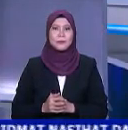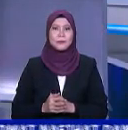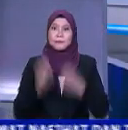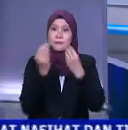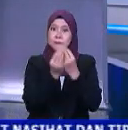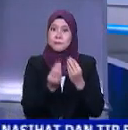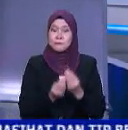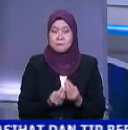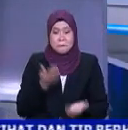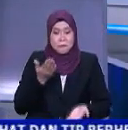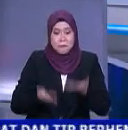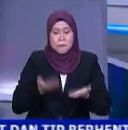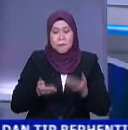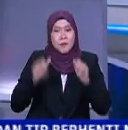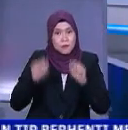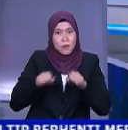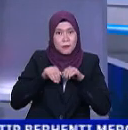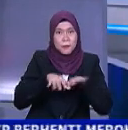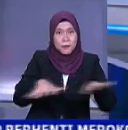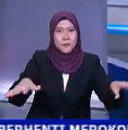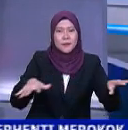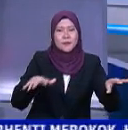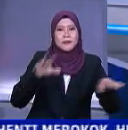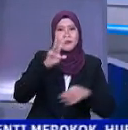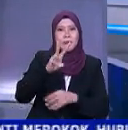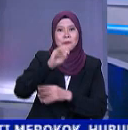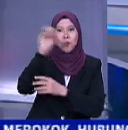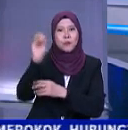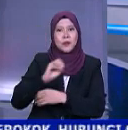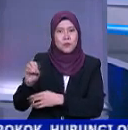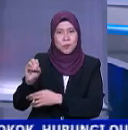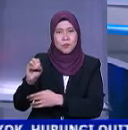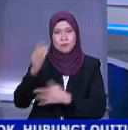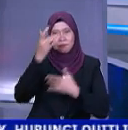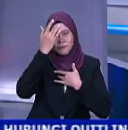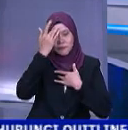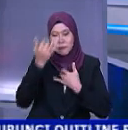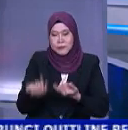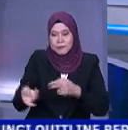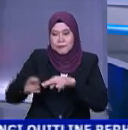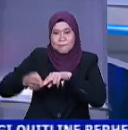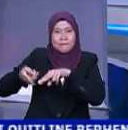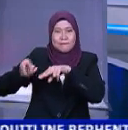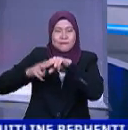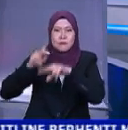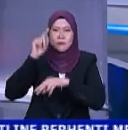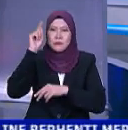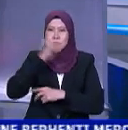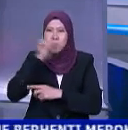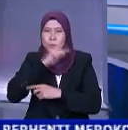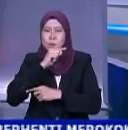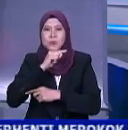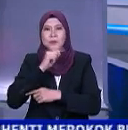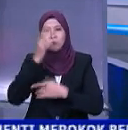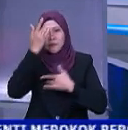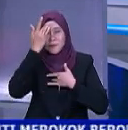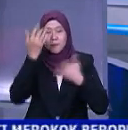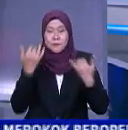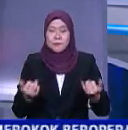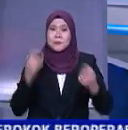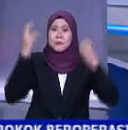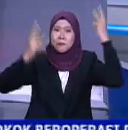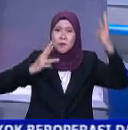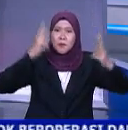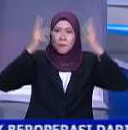kadar kebolehjangkitan sehingga 60% dan risiko peningkatan kes kritikal. Fakta membimbangkan